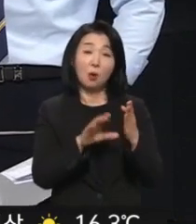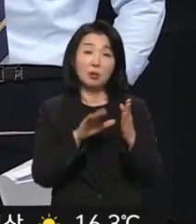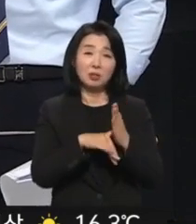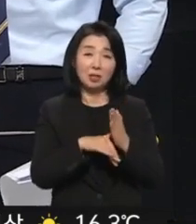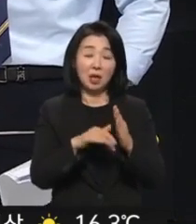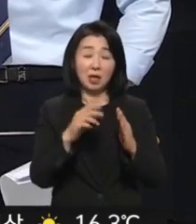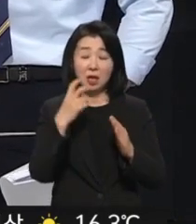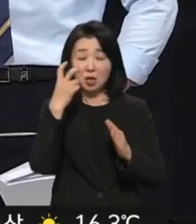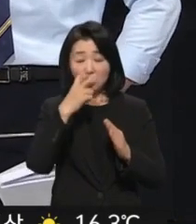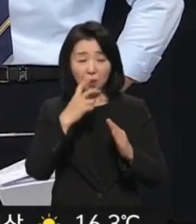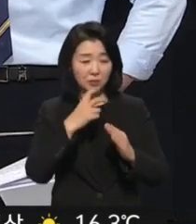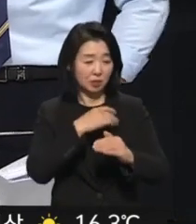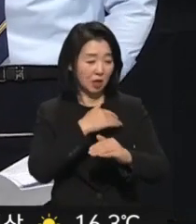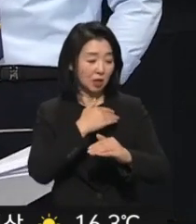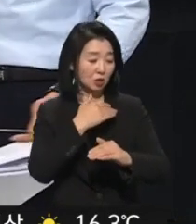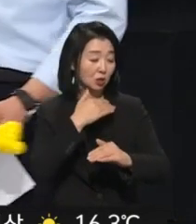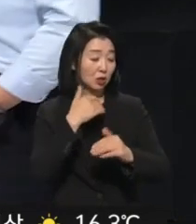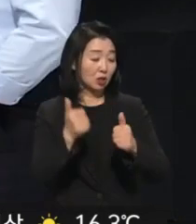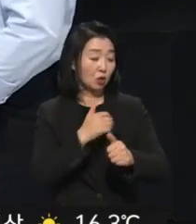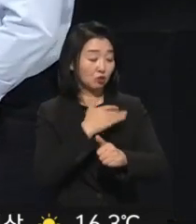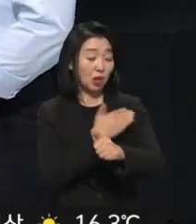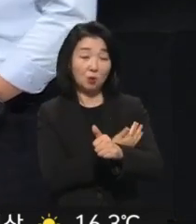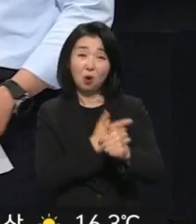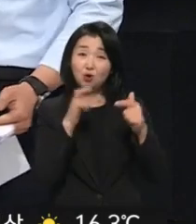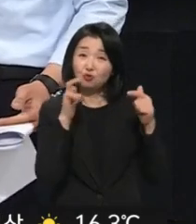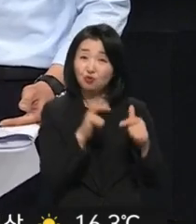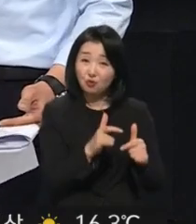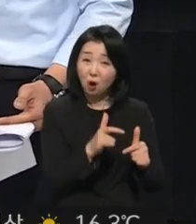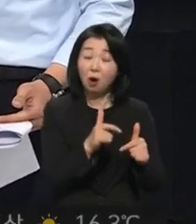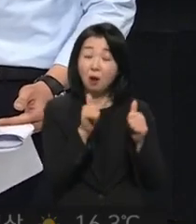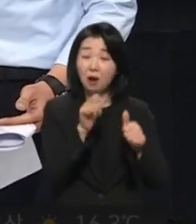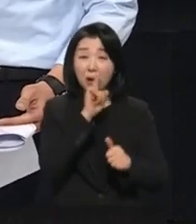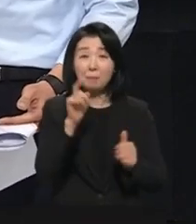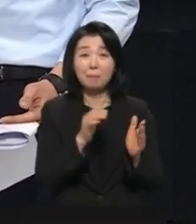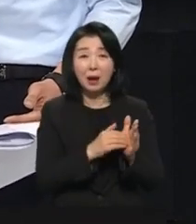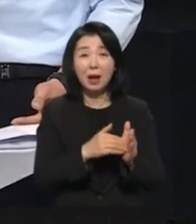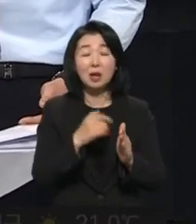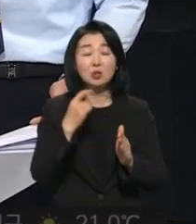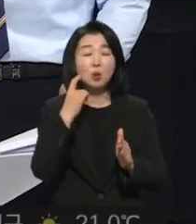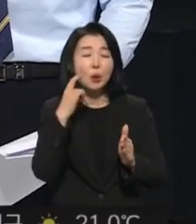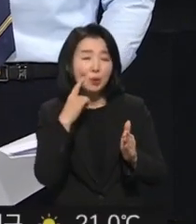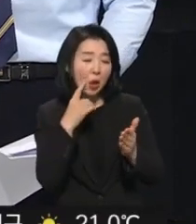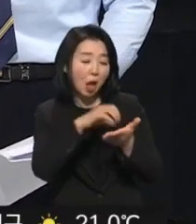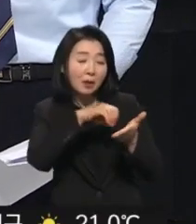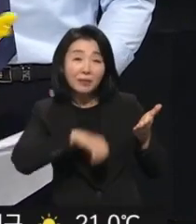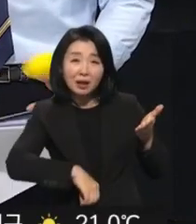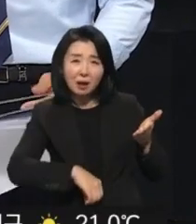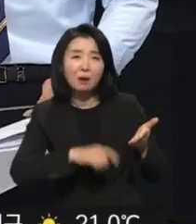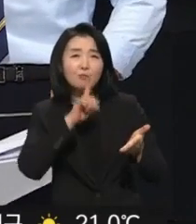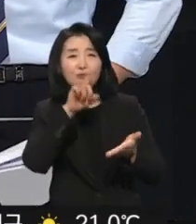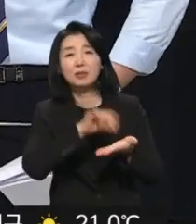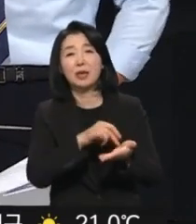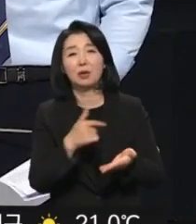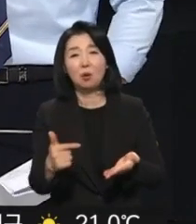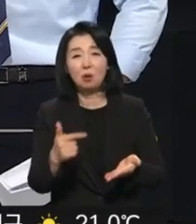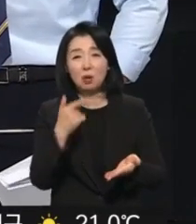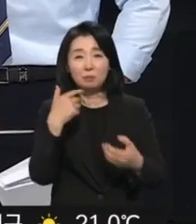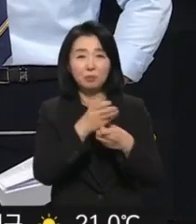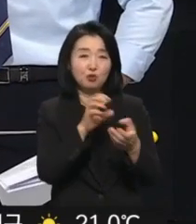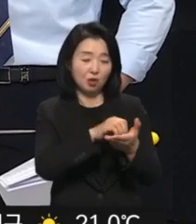상정시킨 과정에서 이 꼼수 탈당 혹은 이 위장 탈당 논란을 빚었죠. 당시 민주당을 탈당한 민